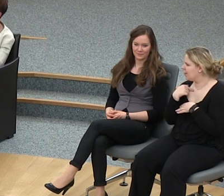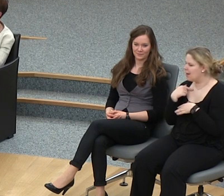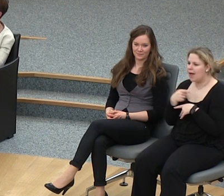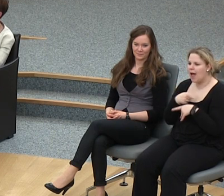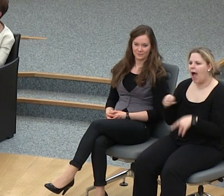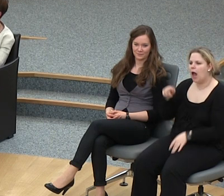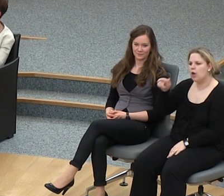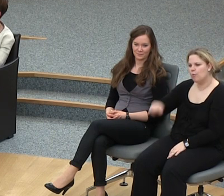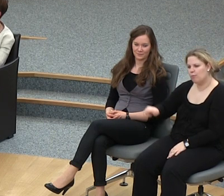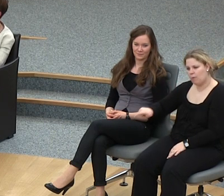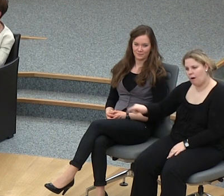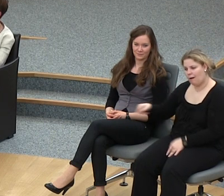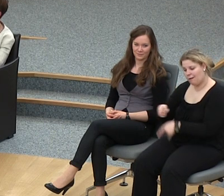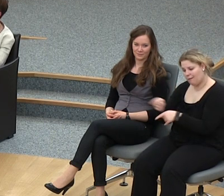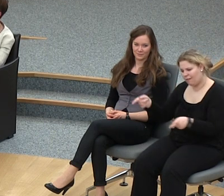und Bürgern.